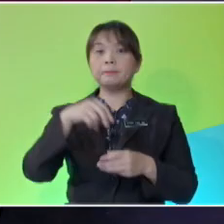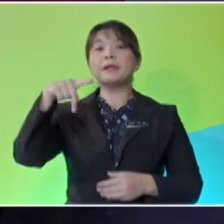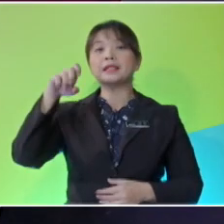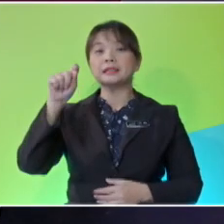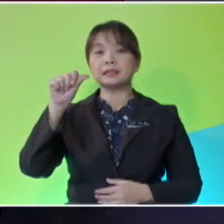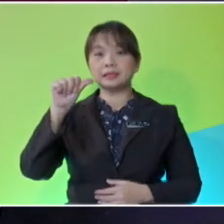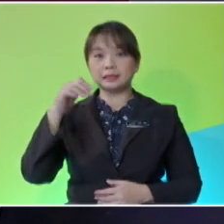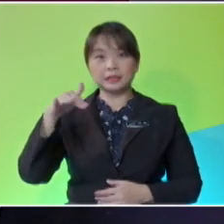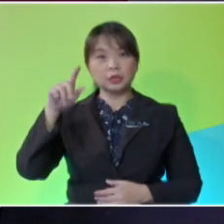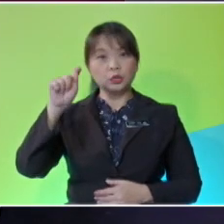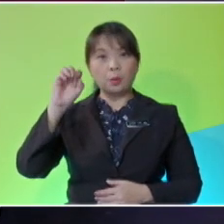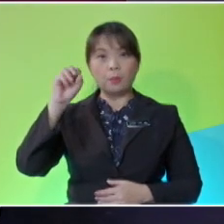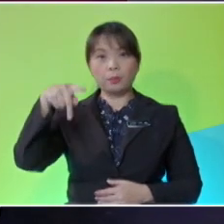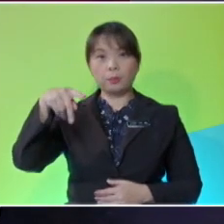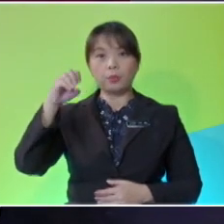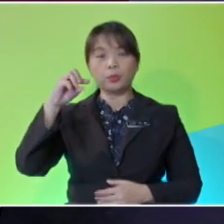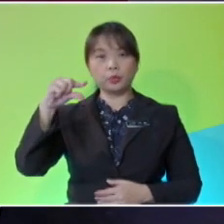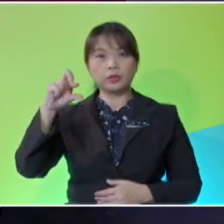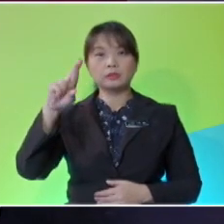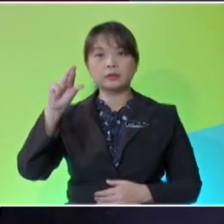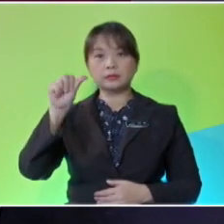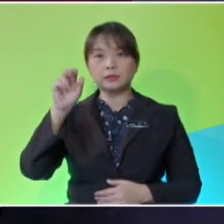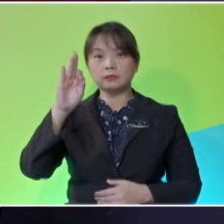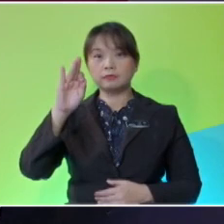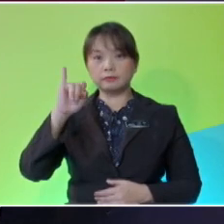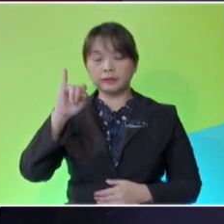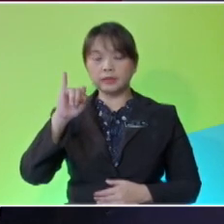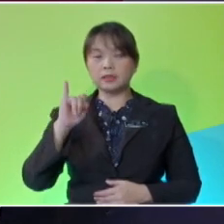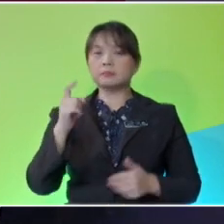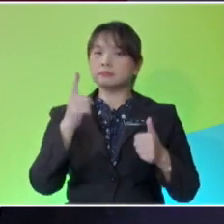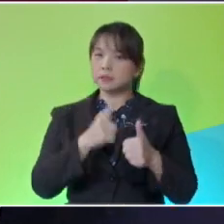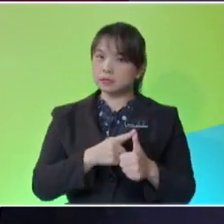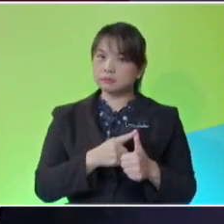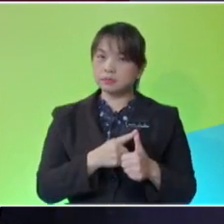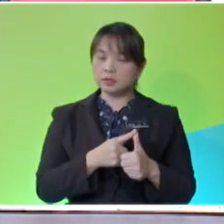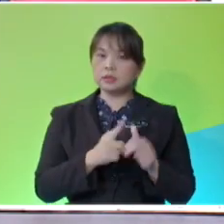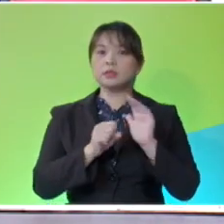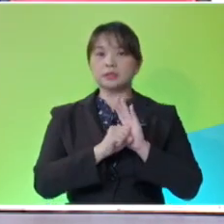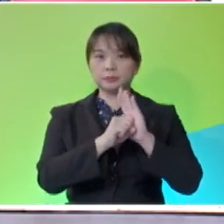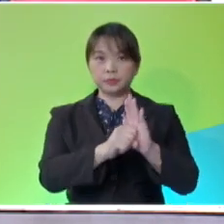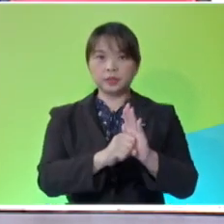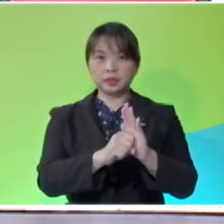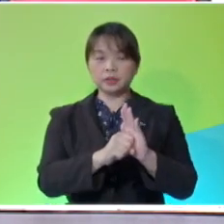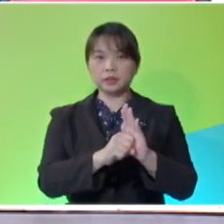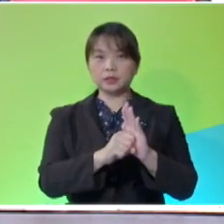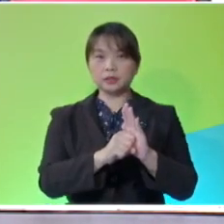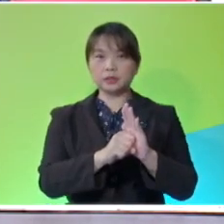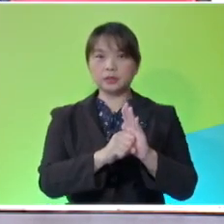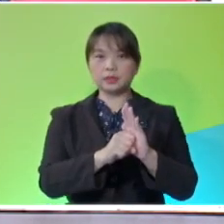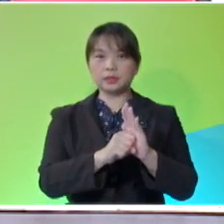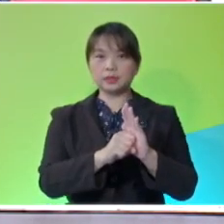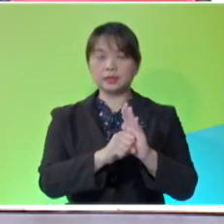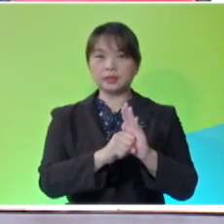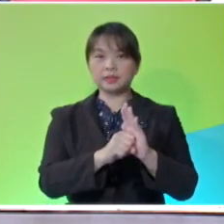yang terdapat dalam peta topografi simbol yang pertama simbol kue eh